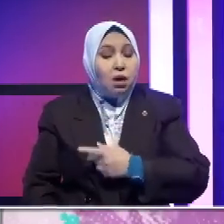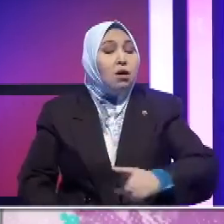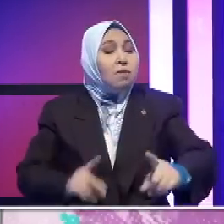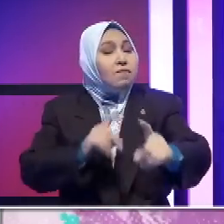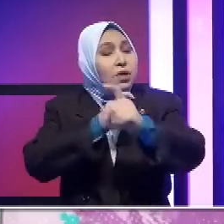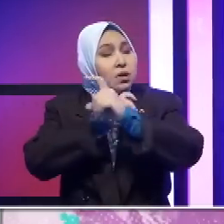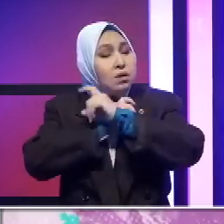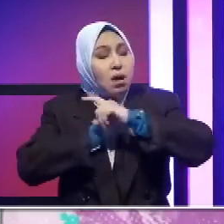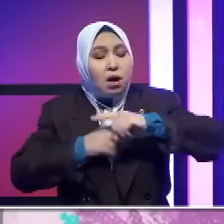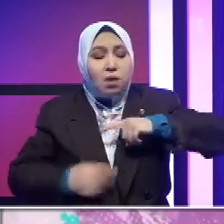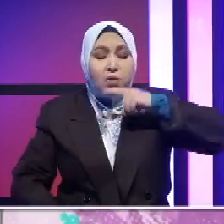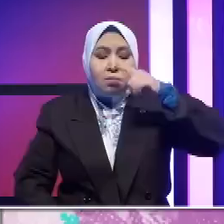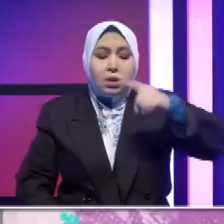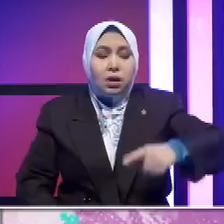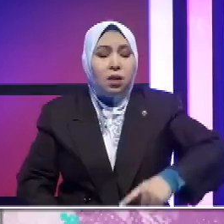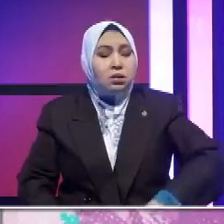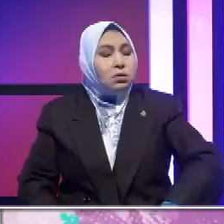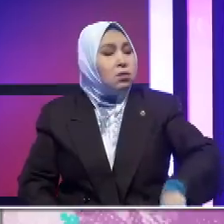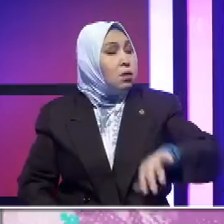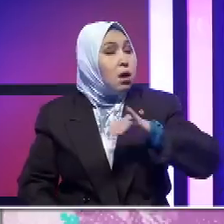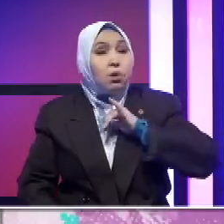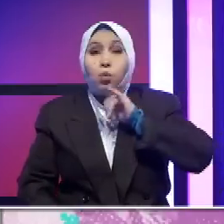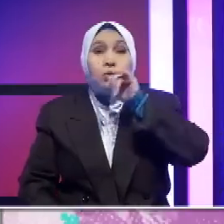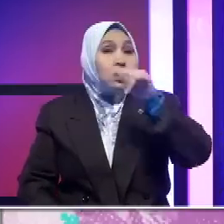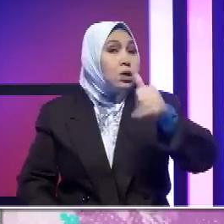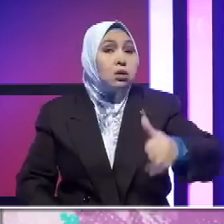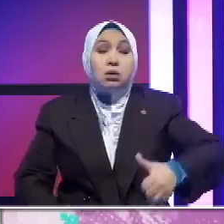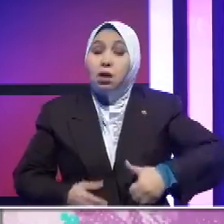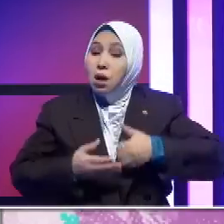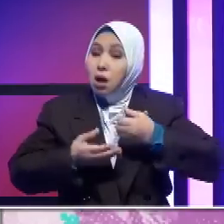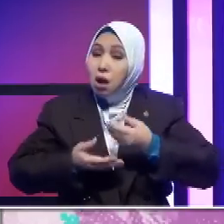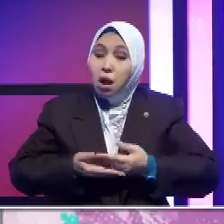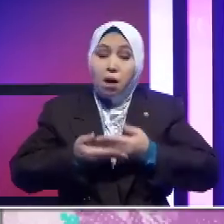قال فرعون ما